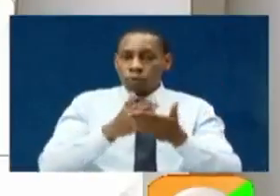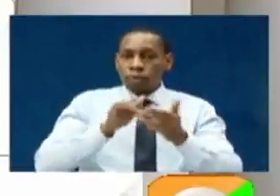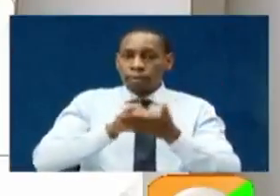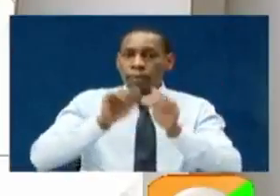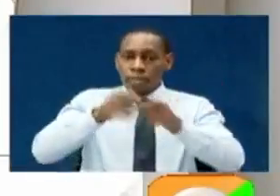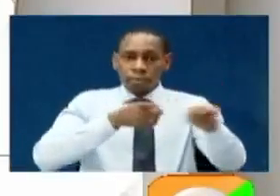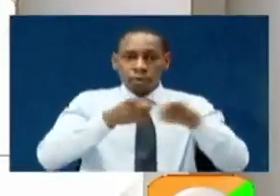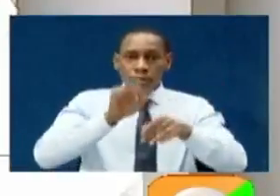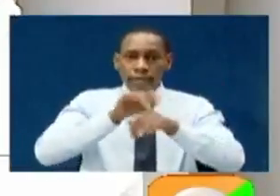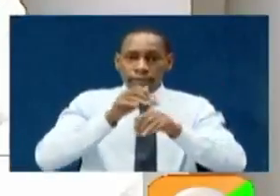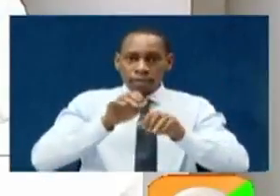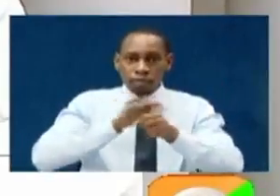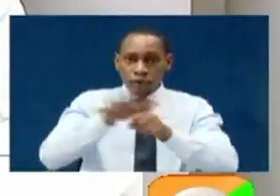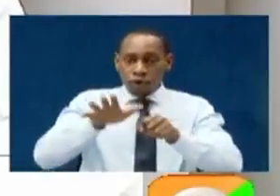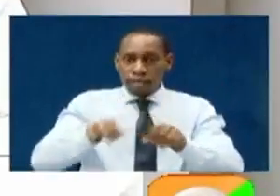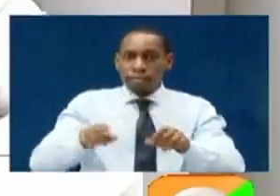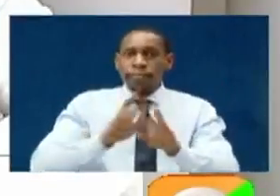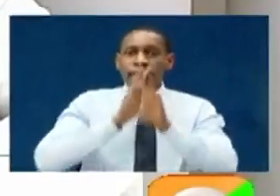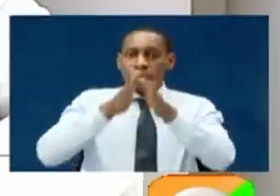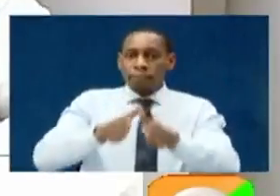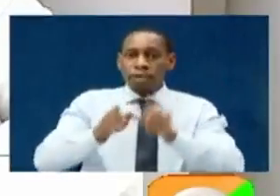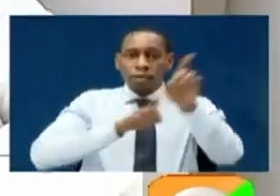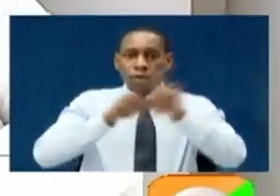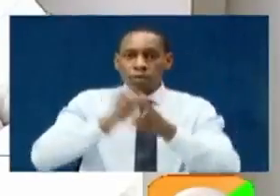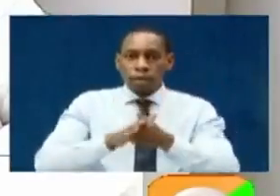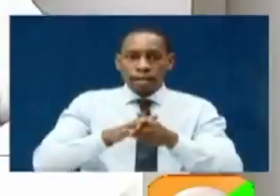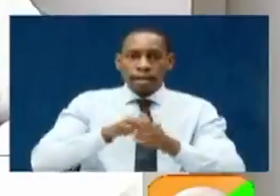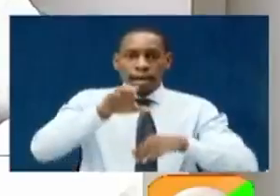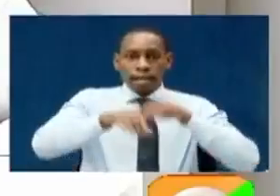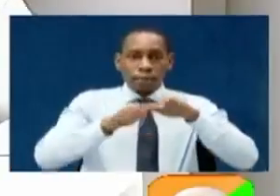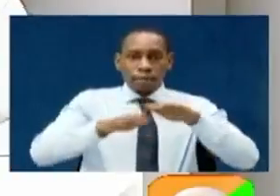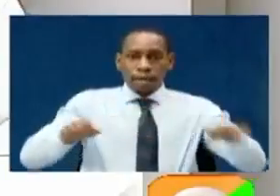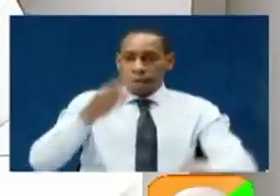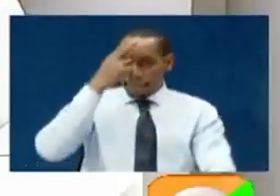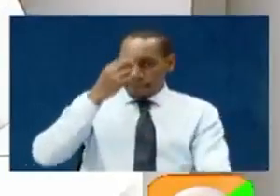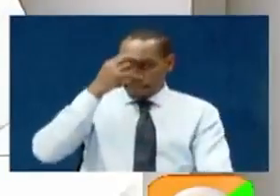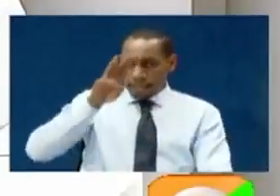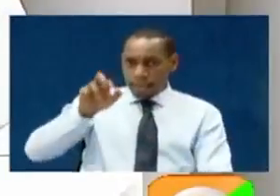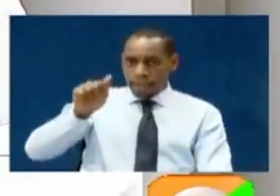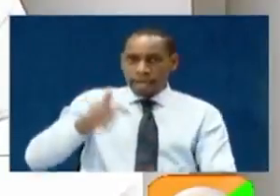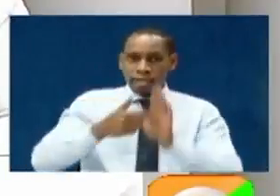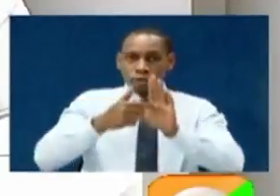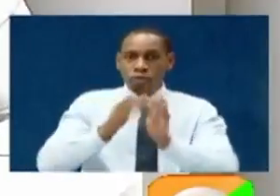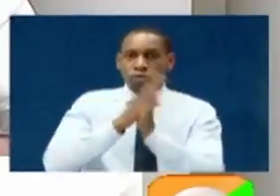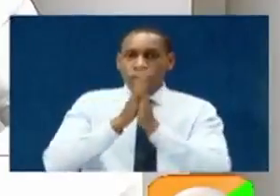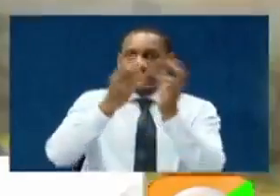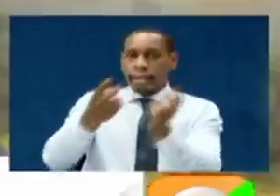ili kudhibiti maambukizi ya virusi vya korona. Steve Shitera alizuru mbuga ya wanyama ya Maasai Mara na hii hapa taarifa